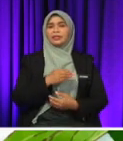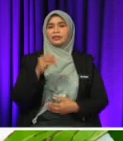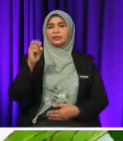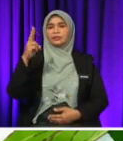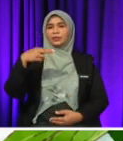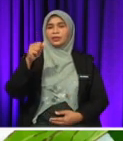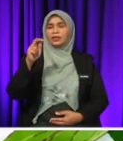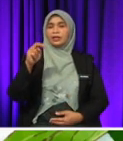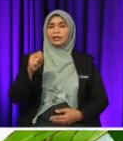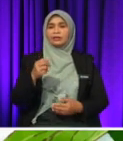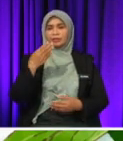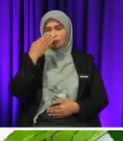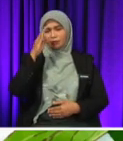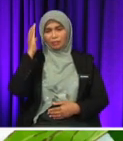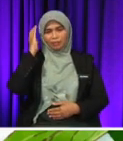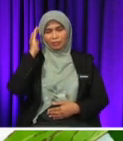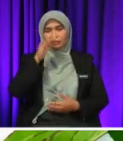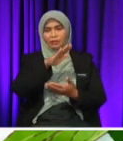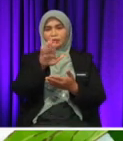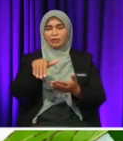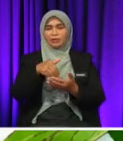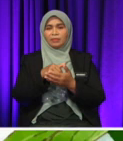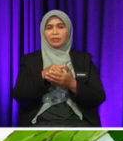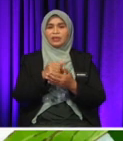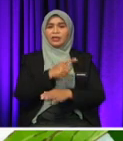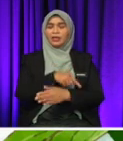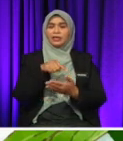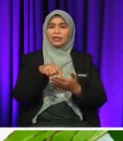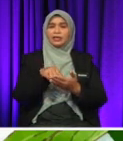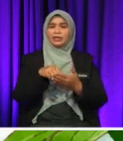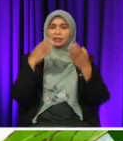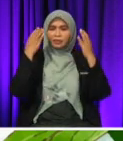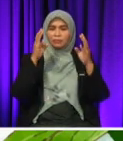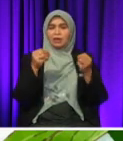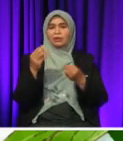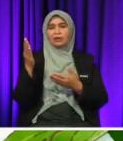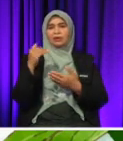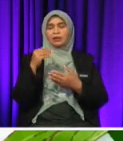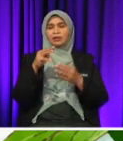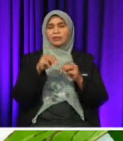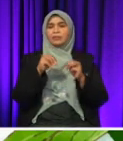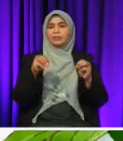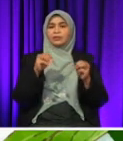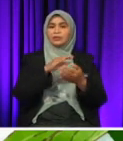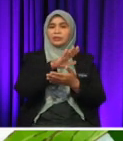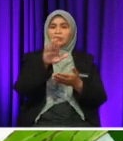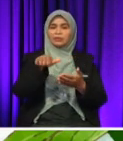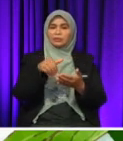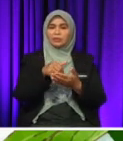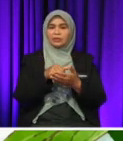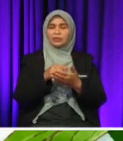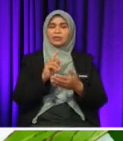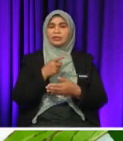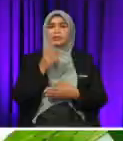murid-murid semua pada hari ini Aceh Ibu ingin mengajak kepada anda semua kita akan mengkaji memahami